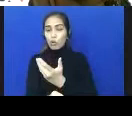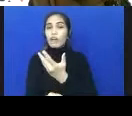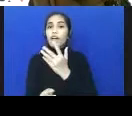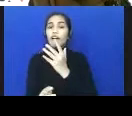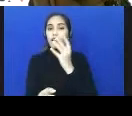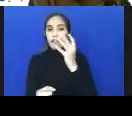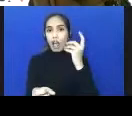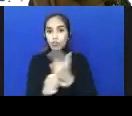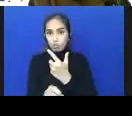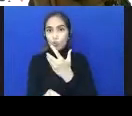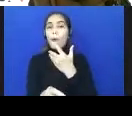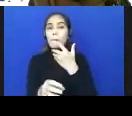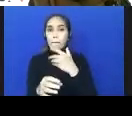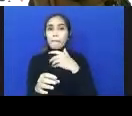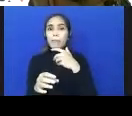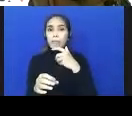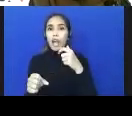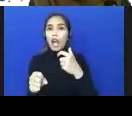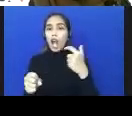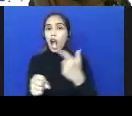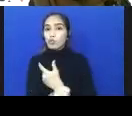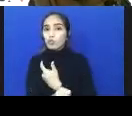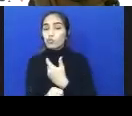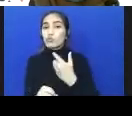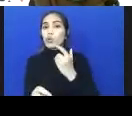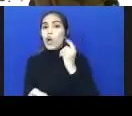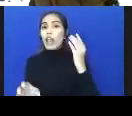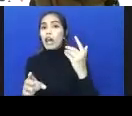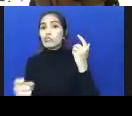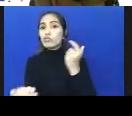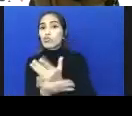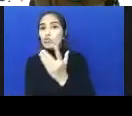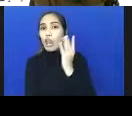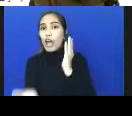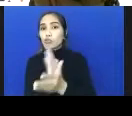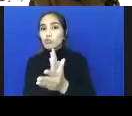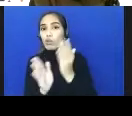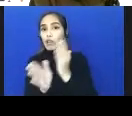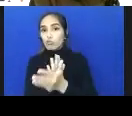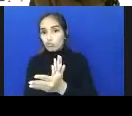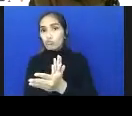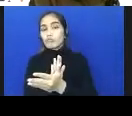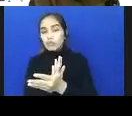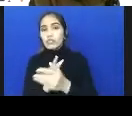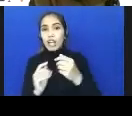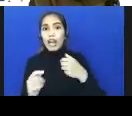praktek pelayanan MTBS. Nah, di sana kami pun ada mendampingi teman-teman. Jadi